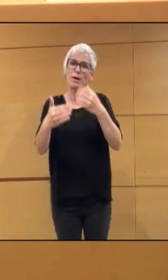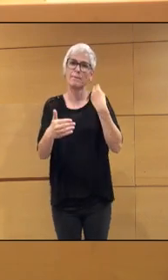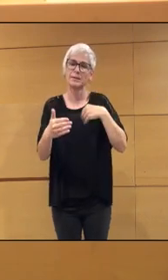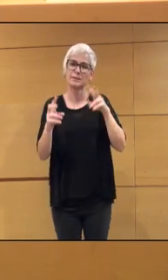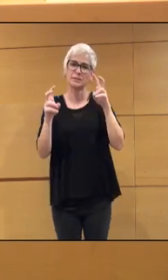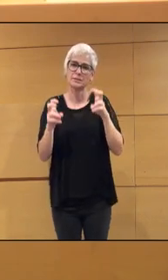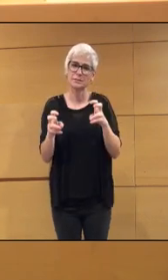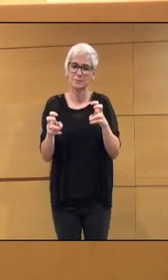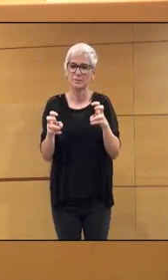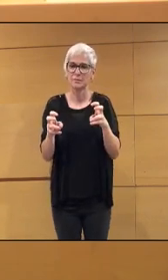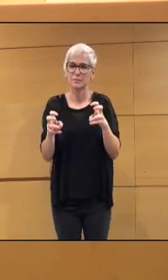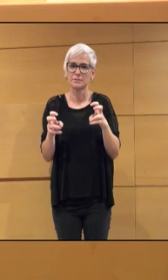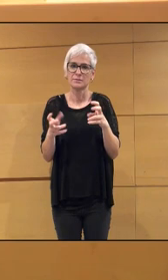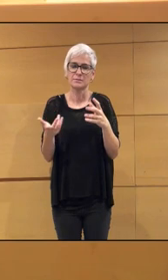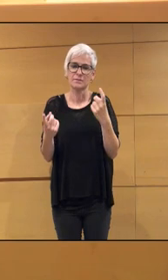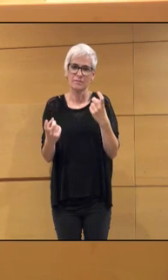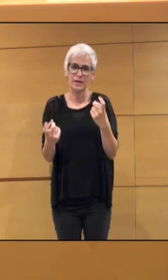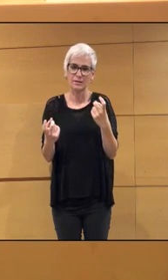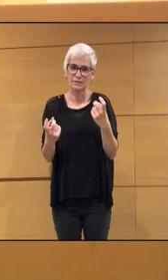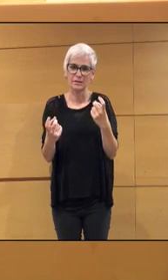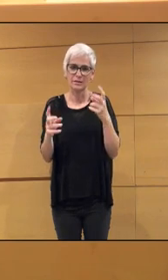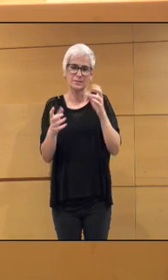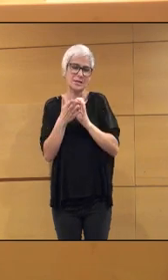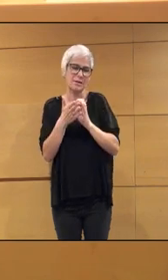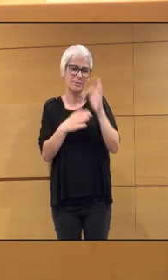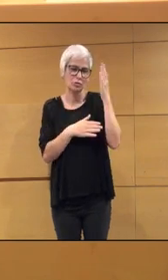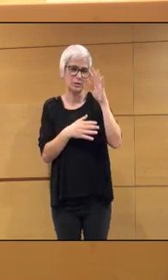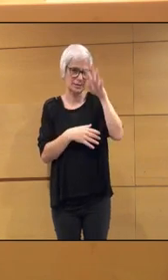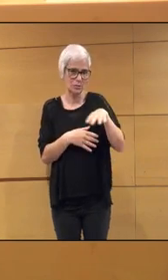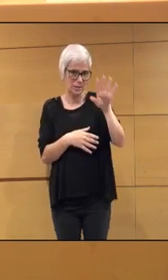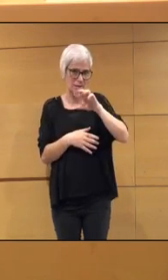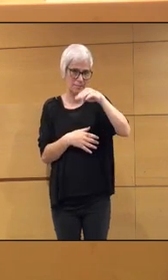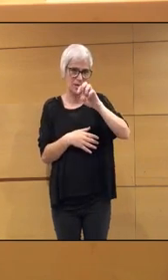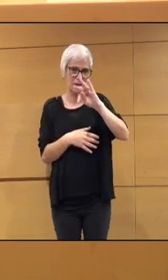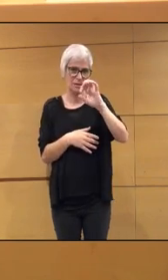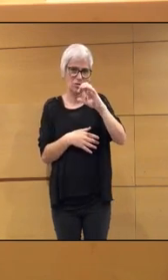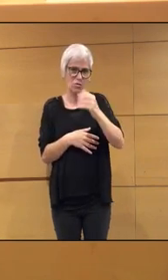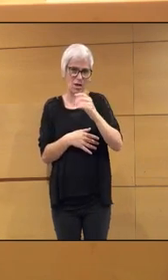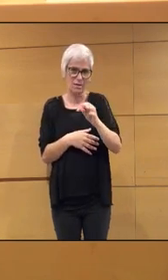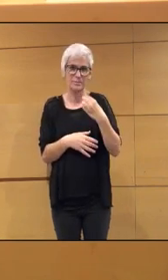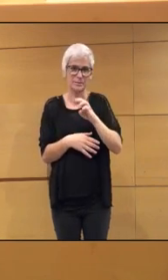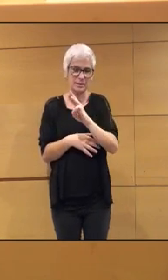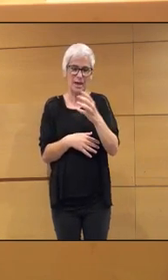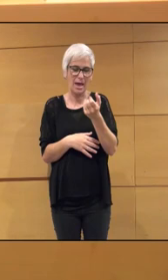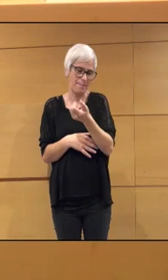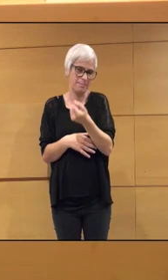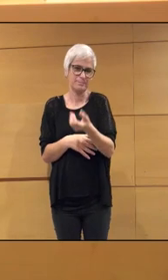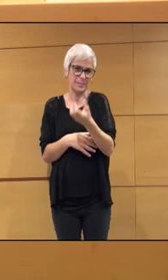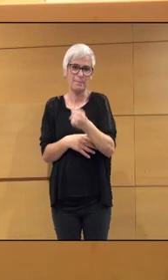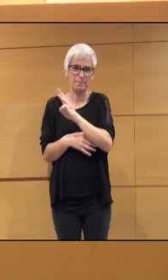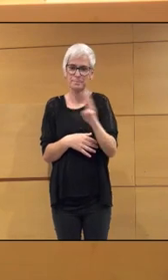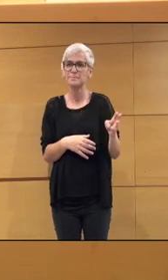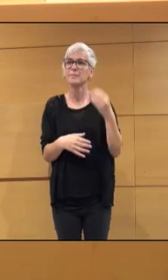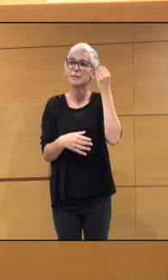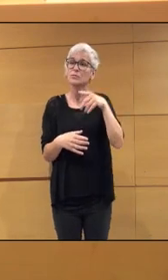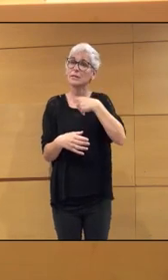següent novetat, que és l'APP del Servei Meteorològic de Catalunya, de Meteocat, I amb el fet de que ens trobem